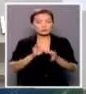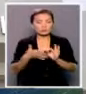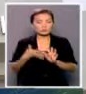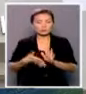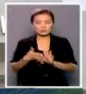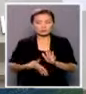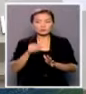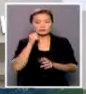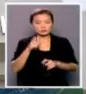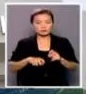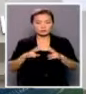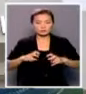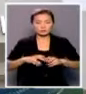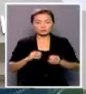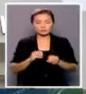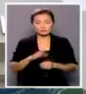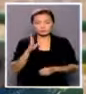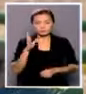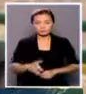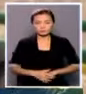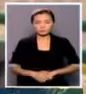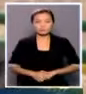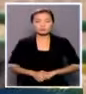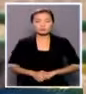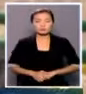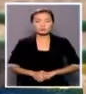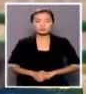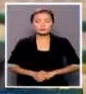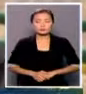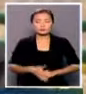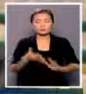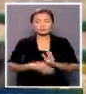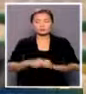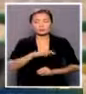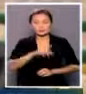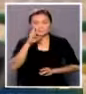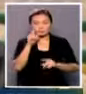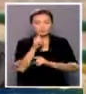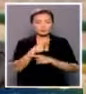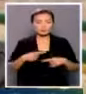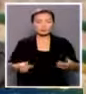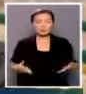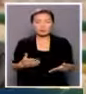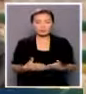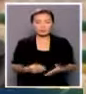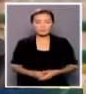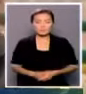үшін кешенді тексеріс әлі де жүргізілуде. Жобалау жұмыстарын жүргізілген кезде қателіктер кеткен. Кім